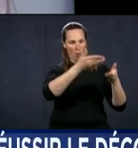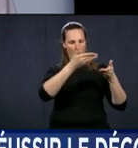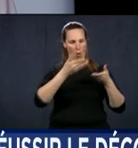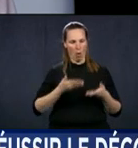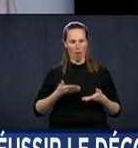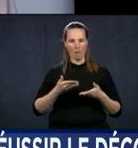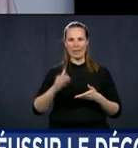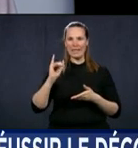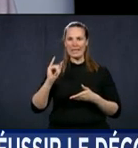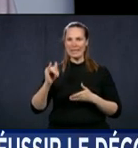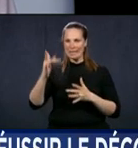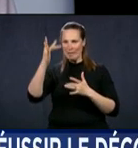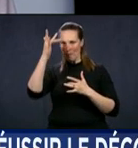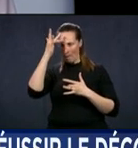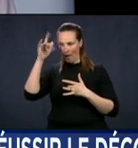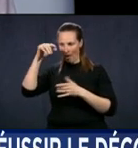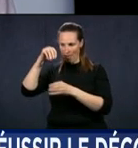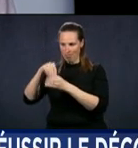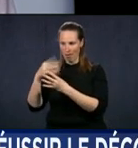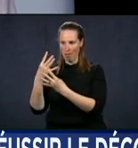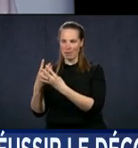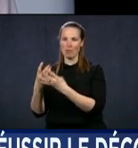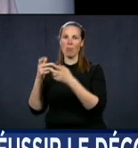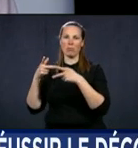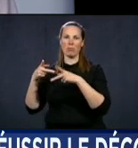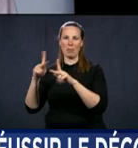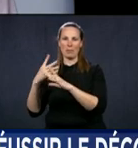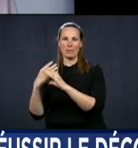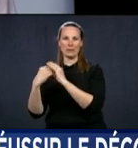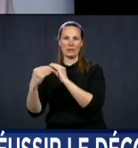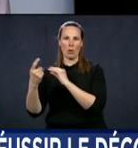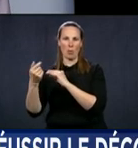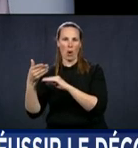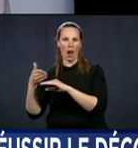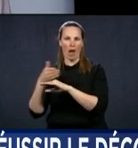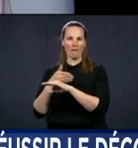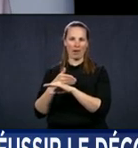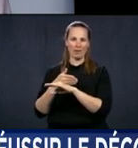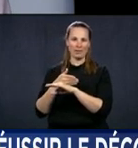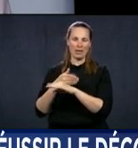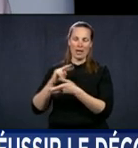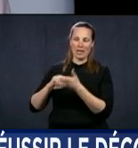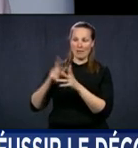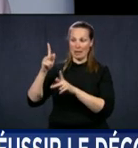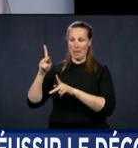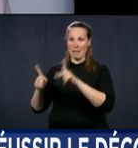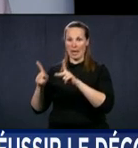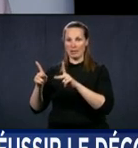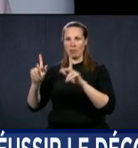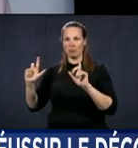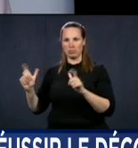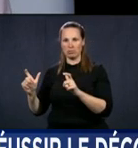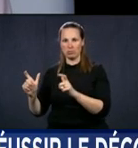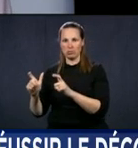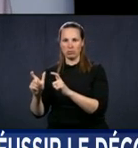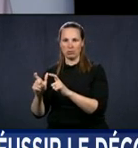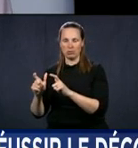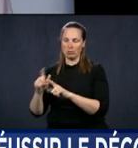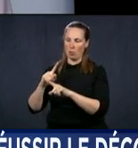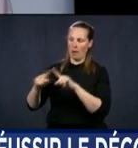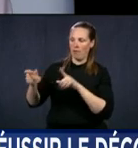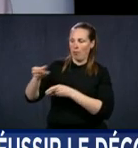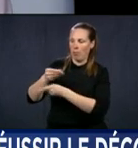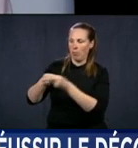fins médicales, ce qui va nous permettre de réduire d'un certain nombre là, la population carcérale pour